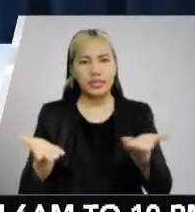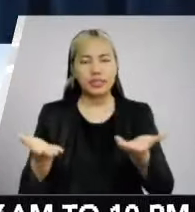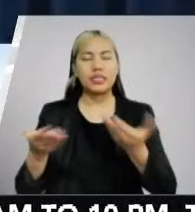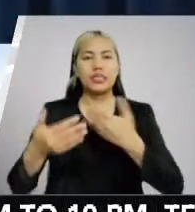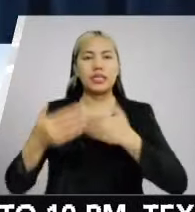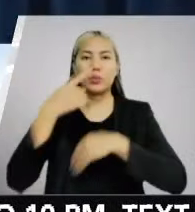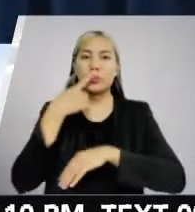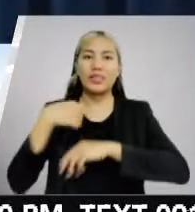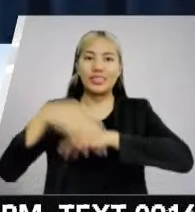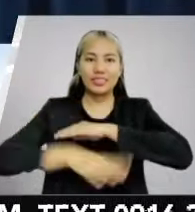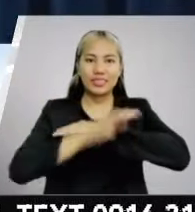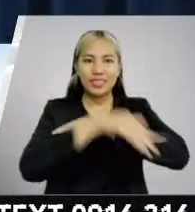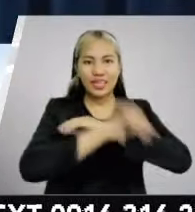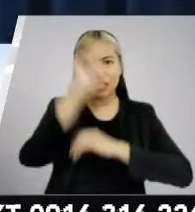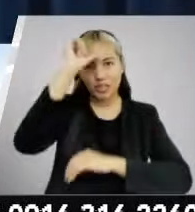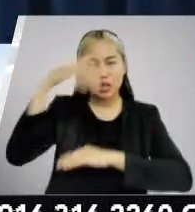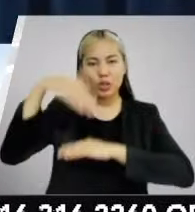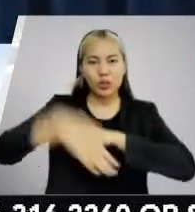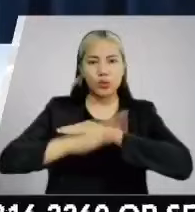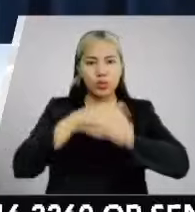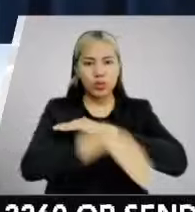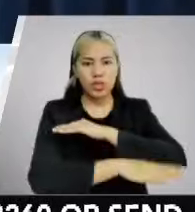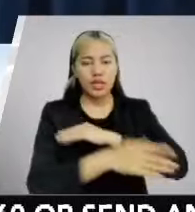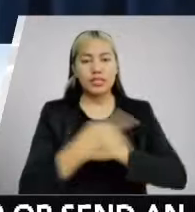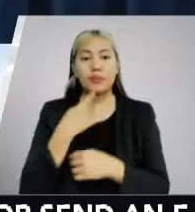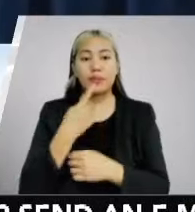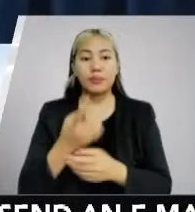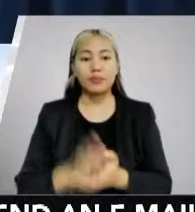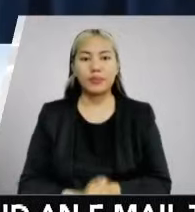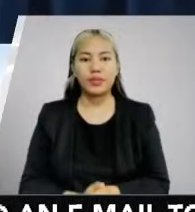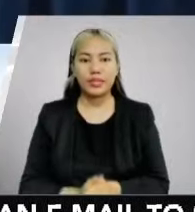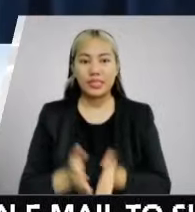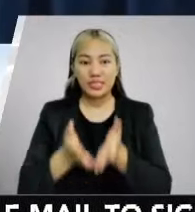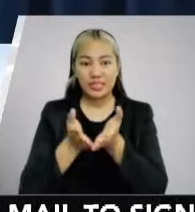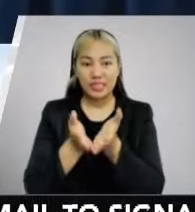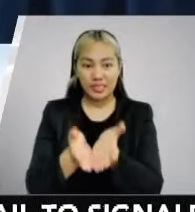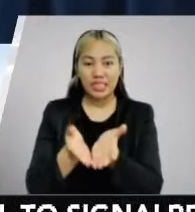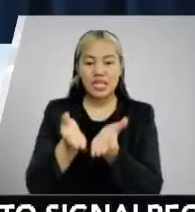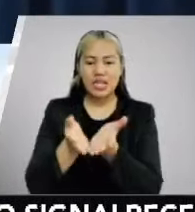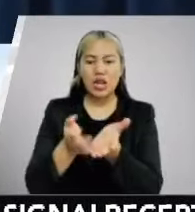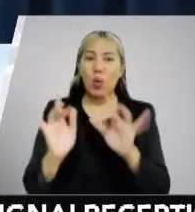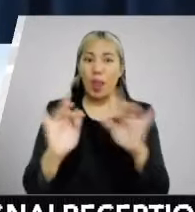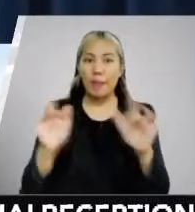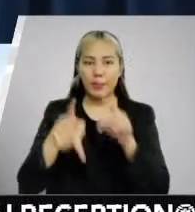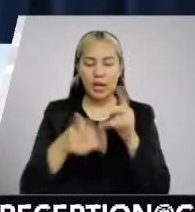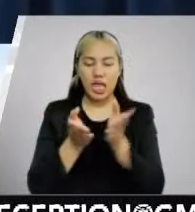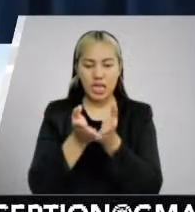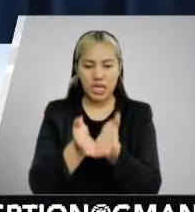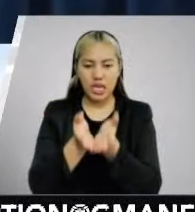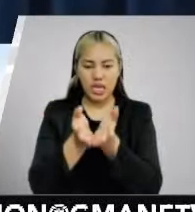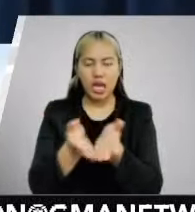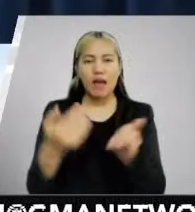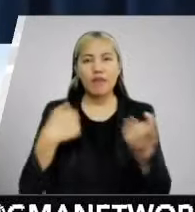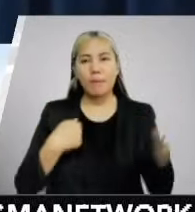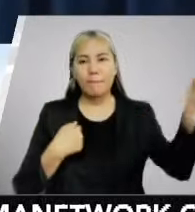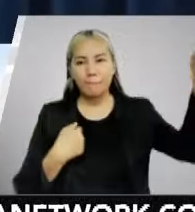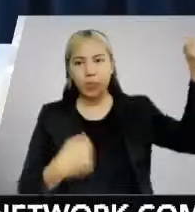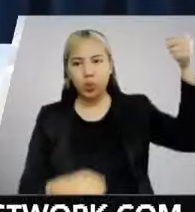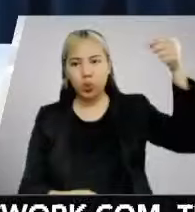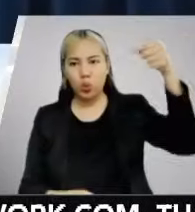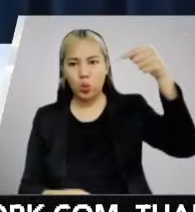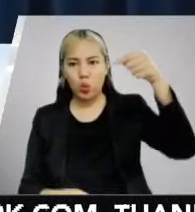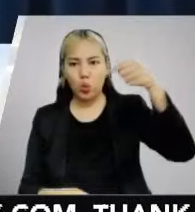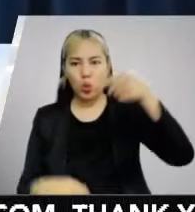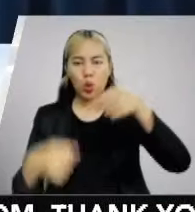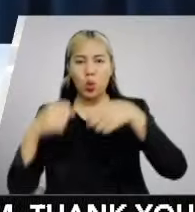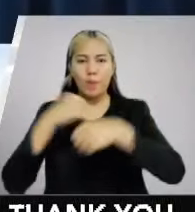walang sakay para i-target ang barkong Transworld Navigator sa Red Sea. Nagpakawala naman sila ng missile sa Indian Ocean para atakihin ang vessel